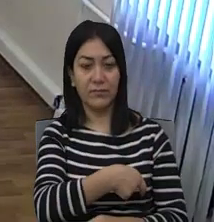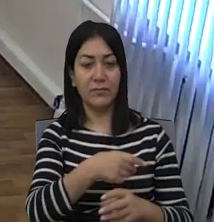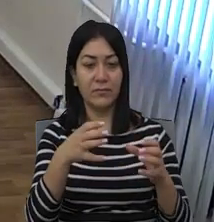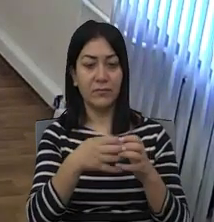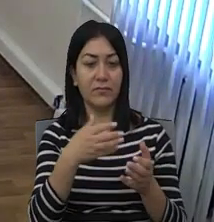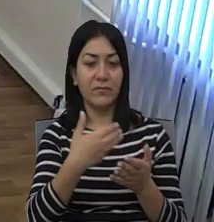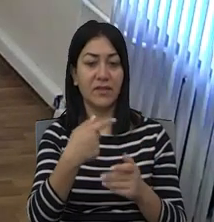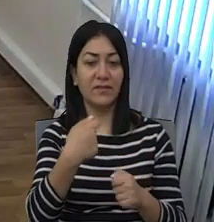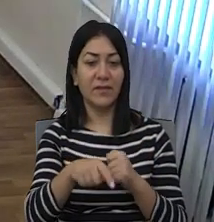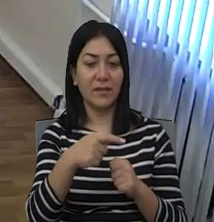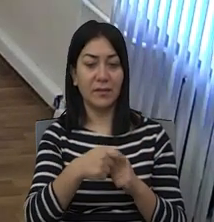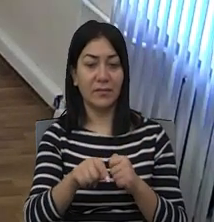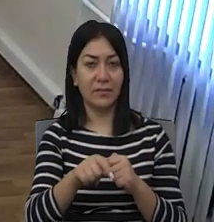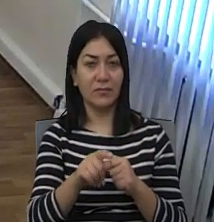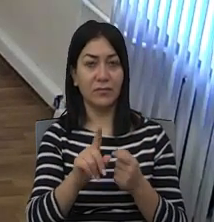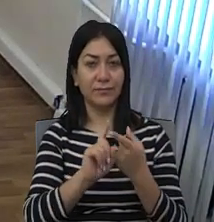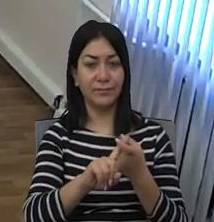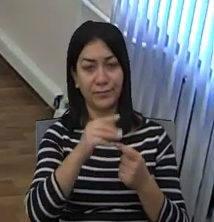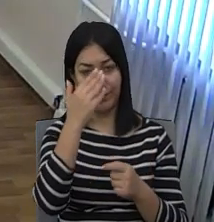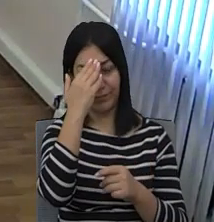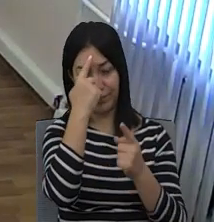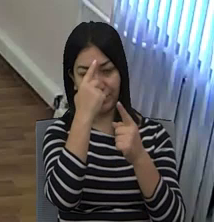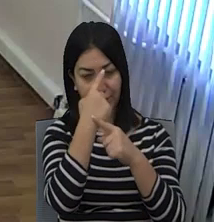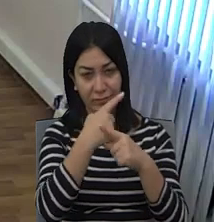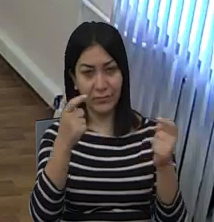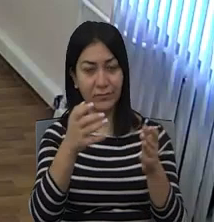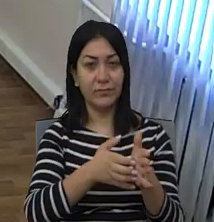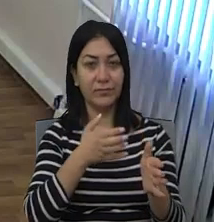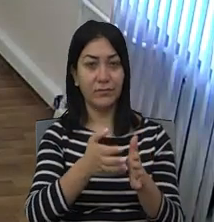վերաբերյալ հանրային իրազեկման պակասի հետ կապված ուրեմն ձեր